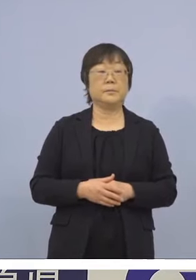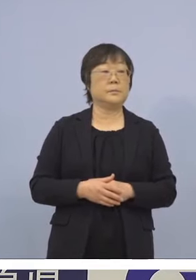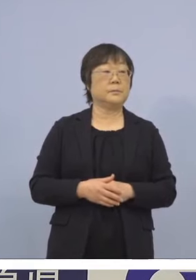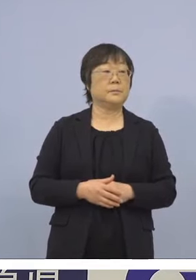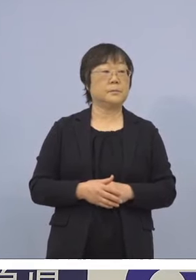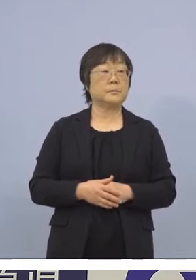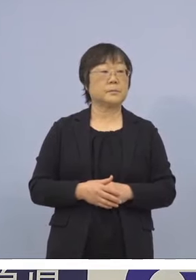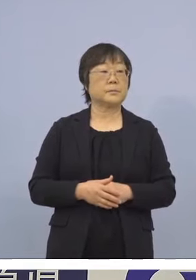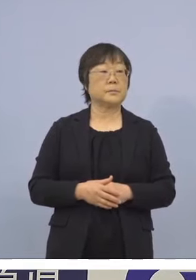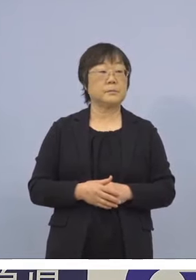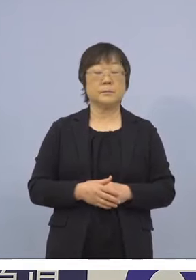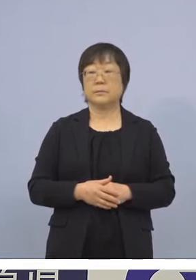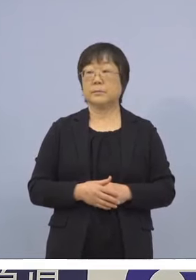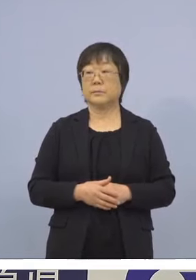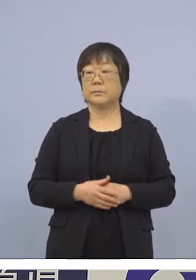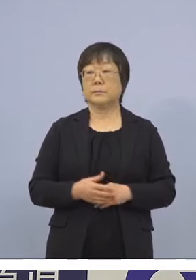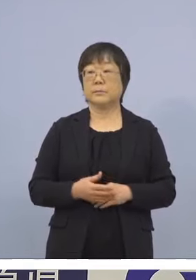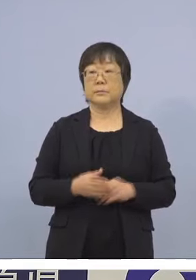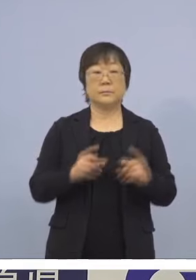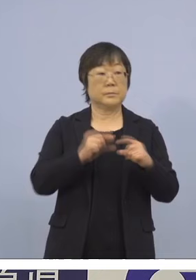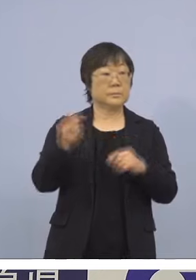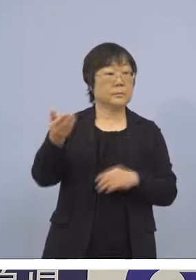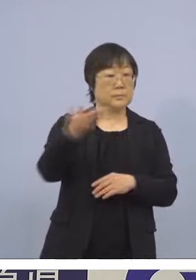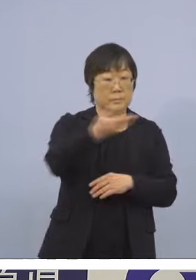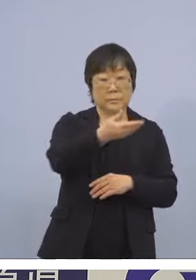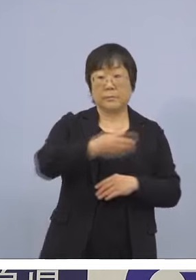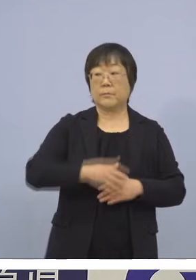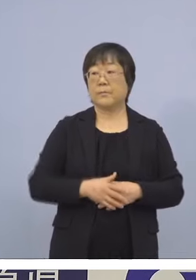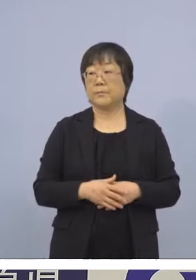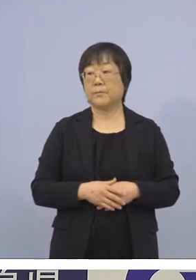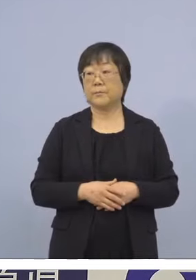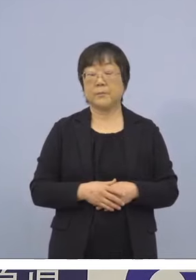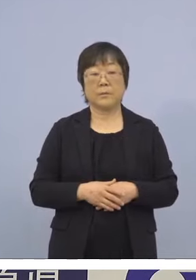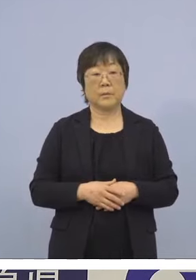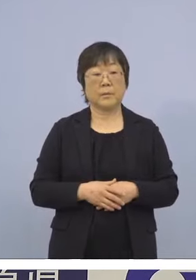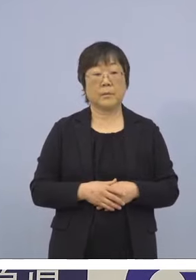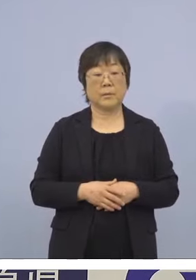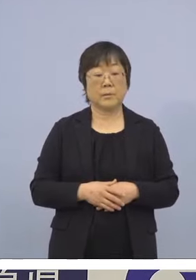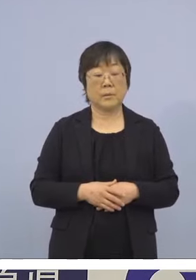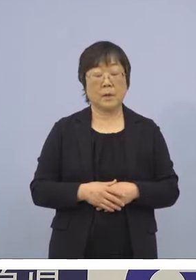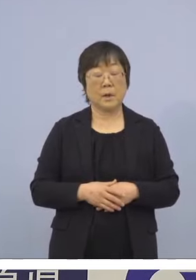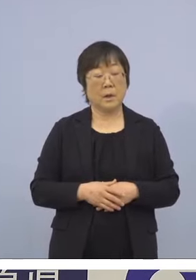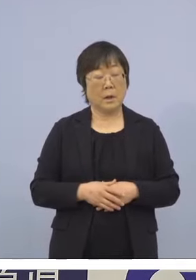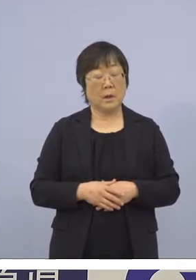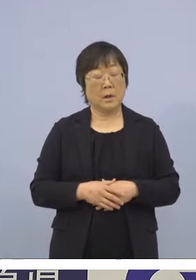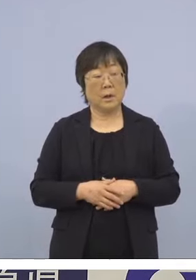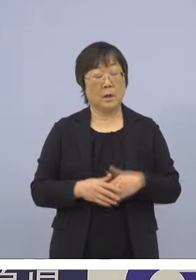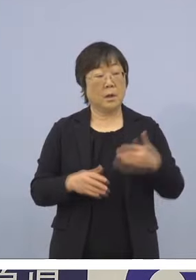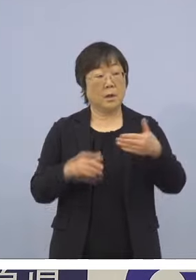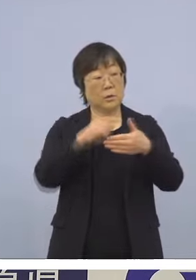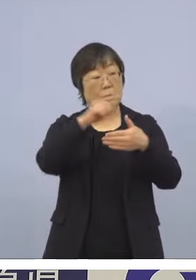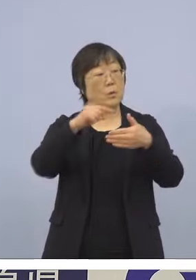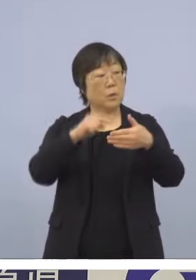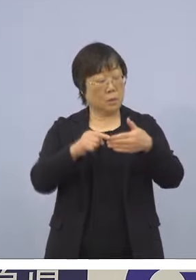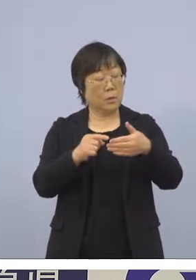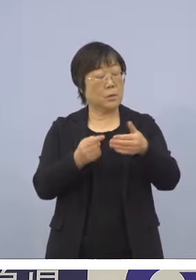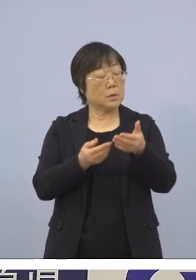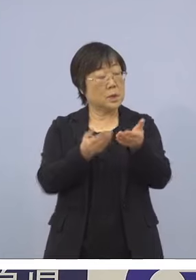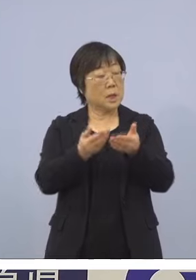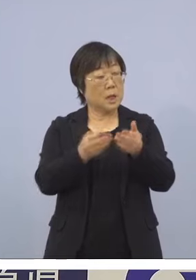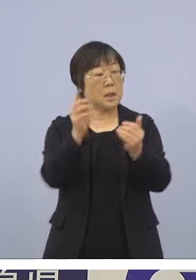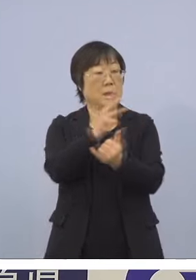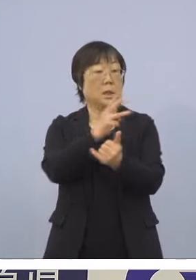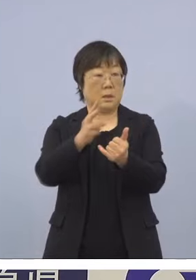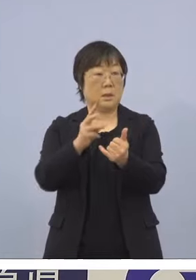すみません、NHK です。はい。特にこの今回、また半年もあり、この災害対策のところでのお考えを伺いたいんですけ